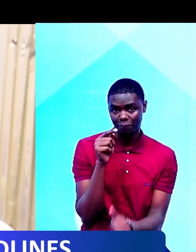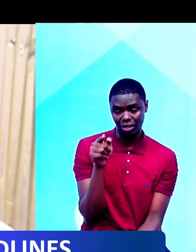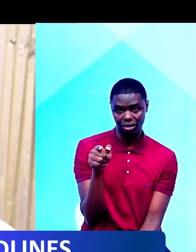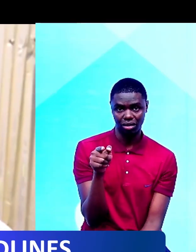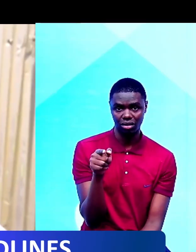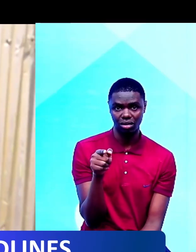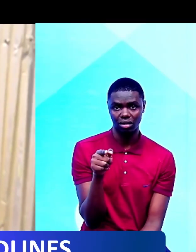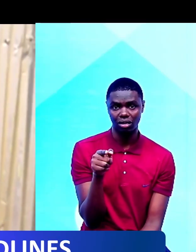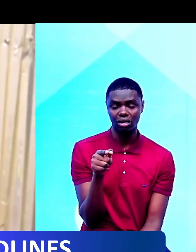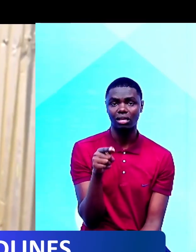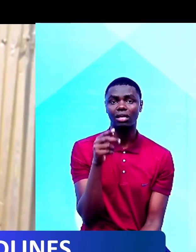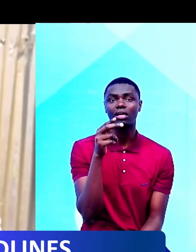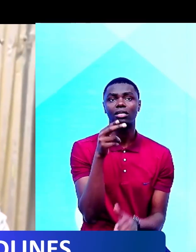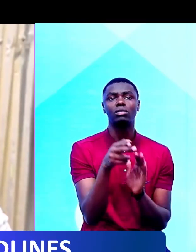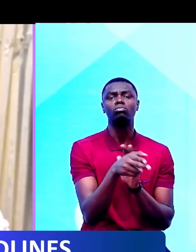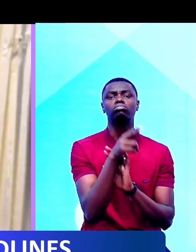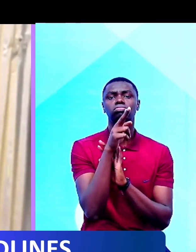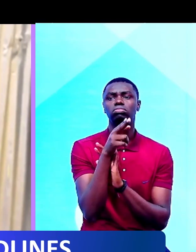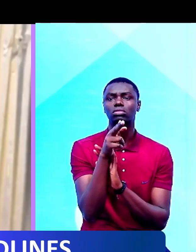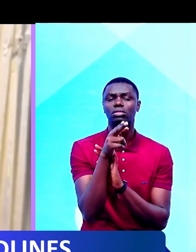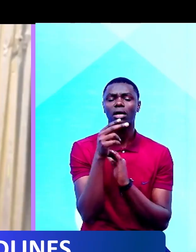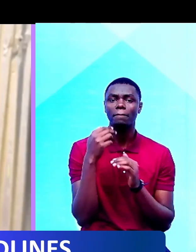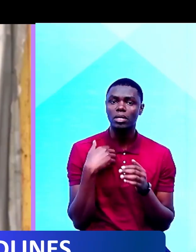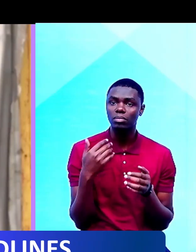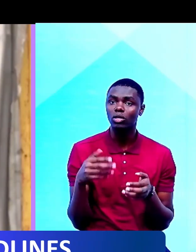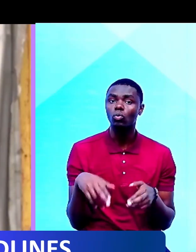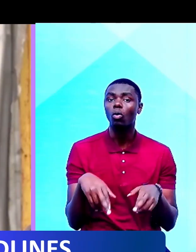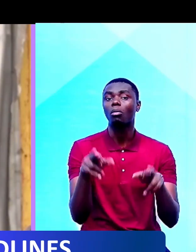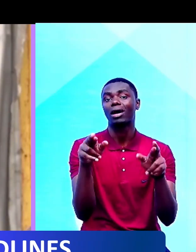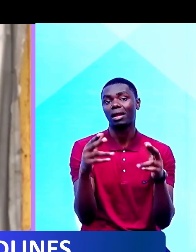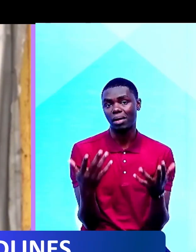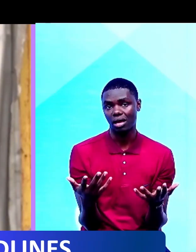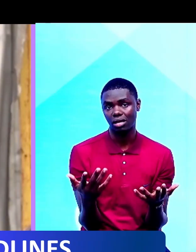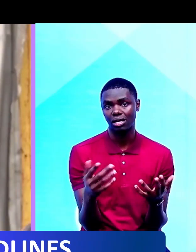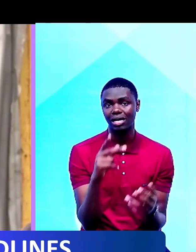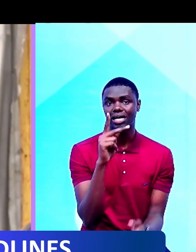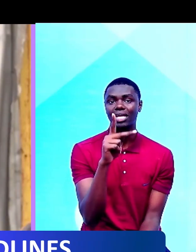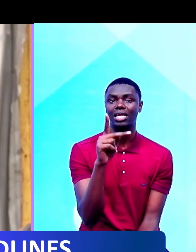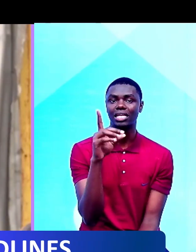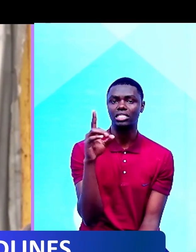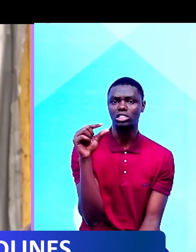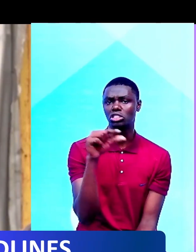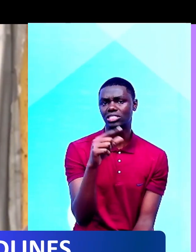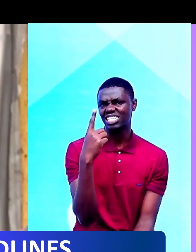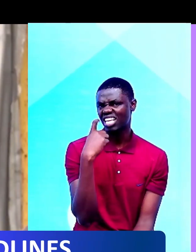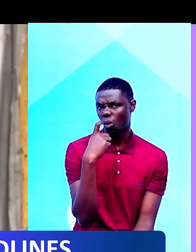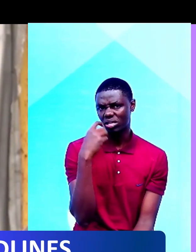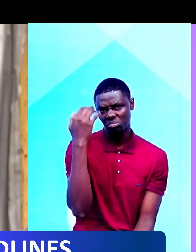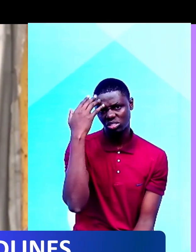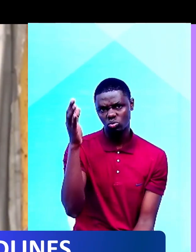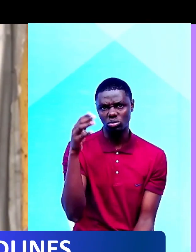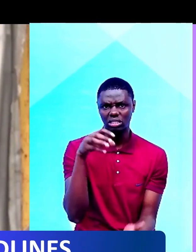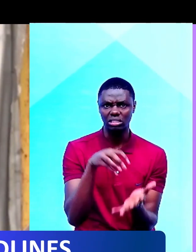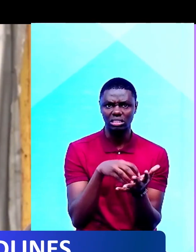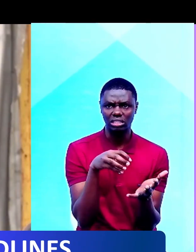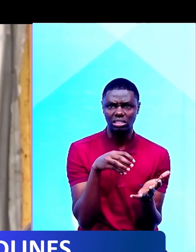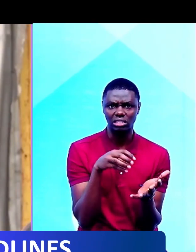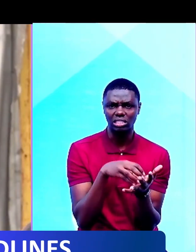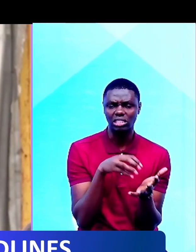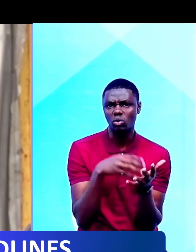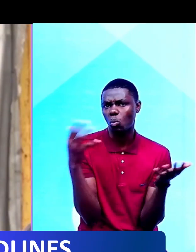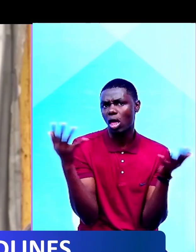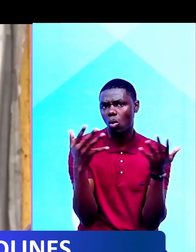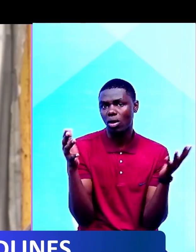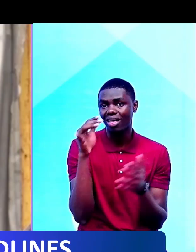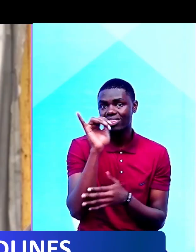Ndio mshoot. Na ni kwa street. KDG ya White ambao sijui inakuanga station ya Makongeni na mekuanga wapi, hiyo ndio ilikuwa